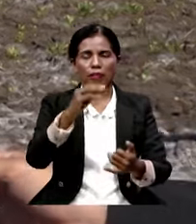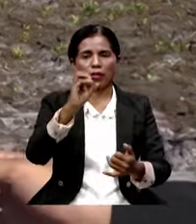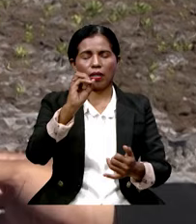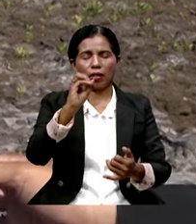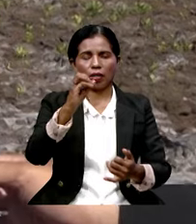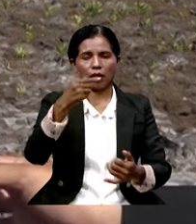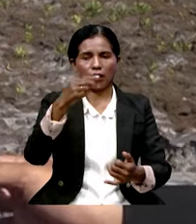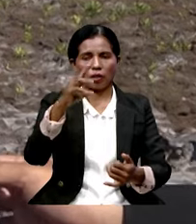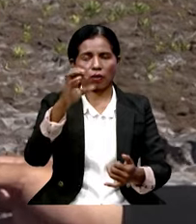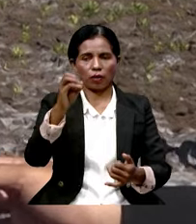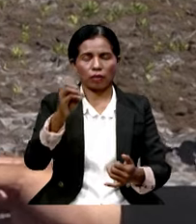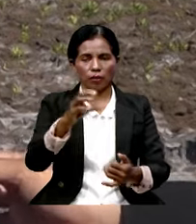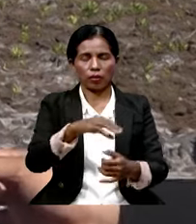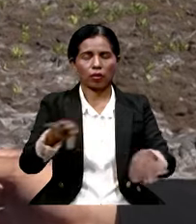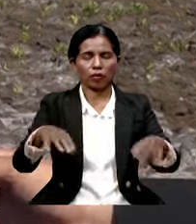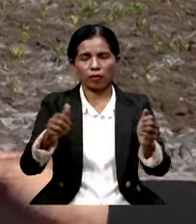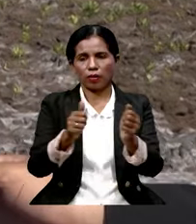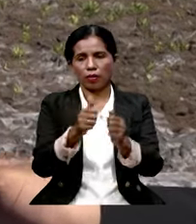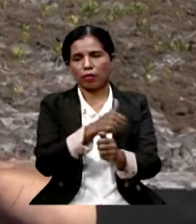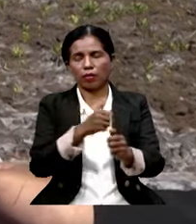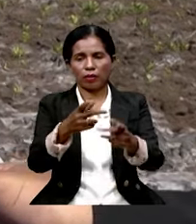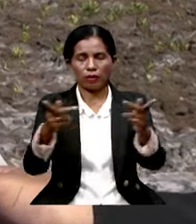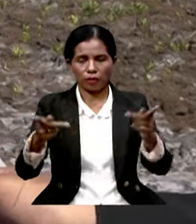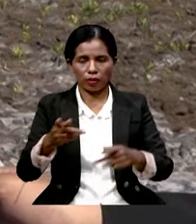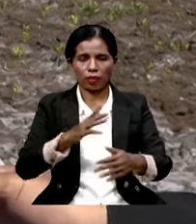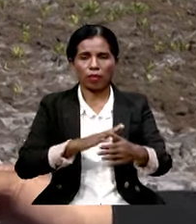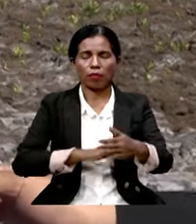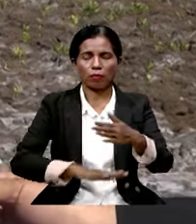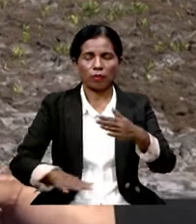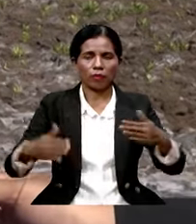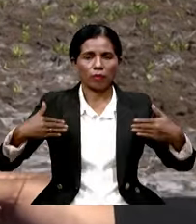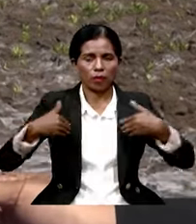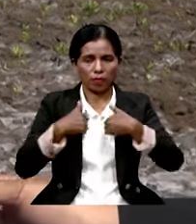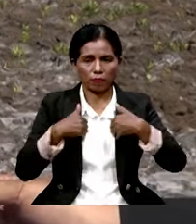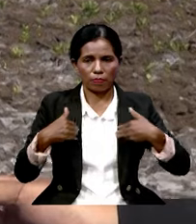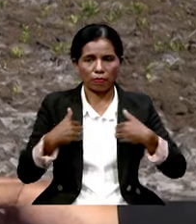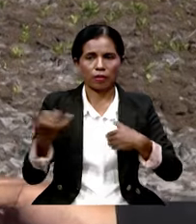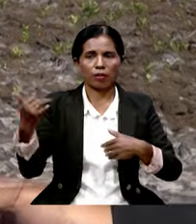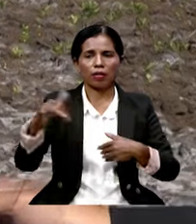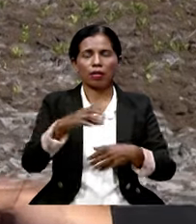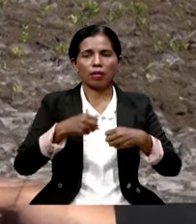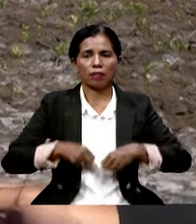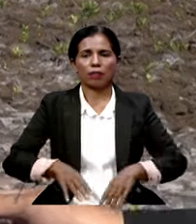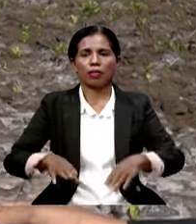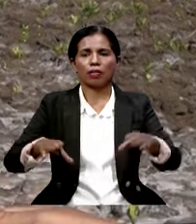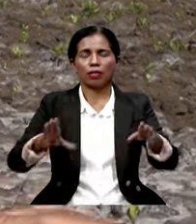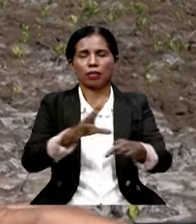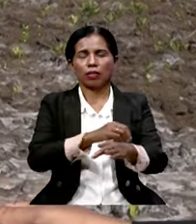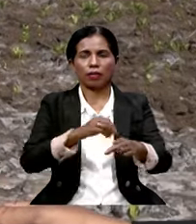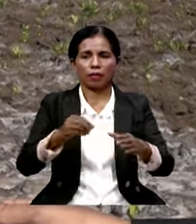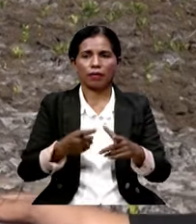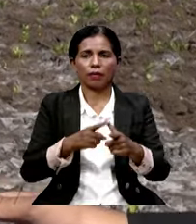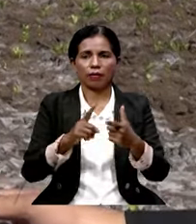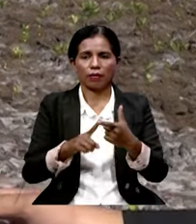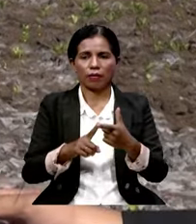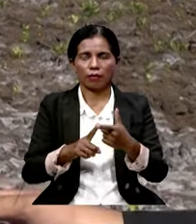nia funsaun selok saya ne san fati moris ba animal sira animal tanto animal tase o animal raimarang ya ne